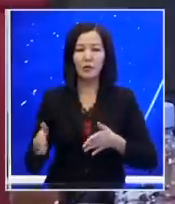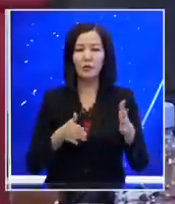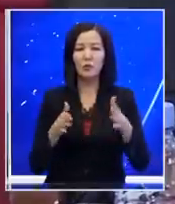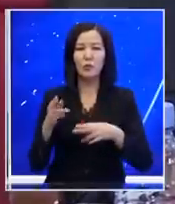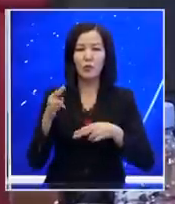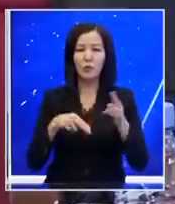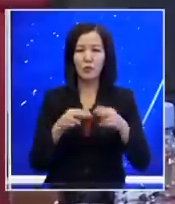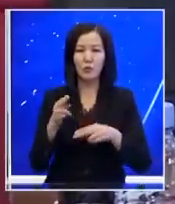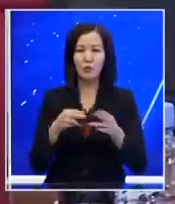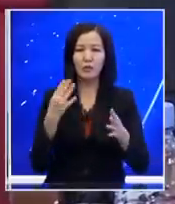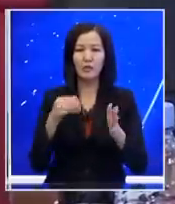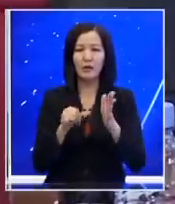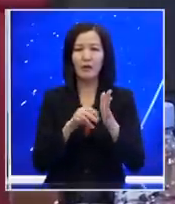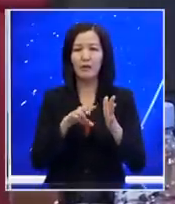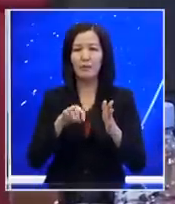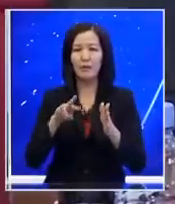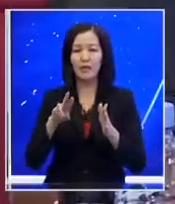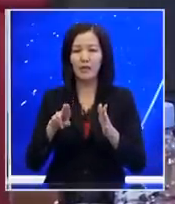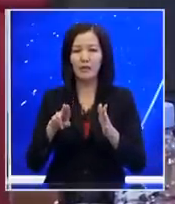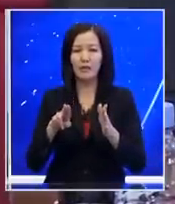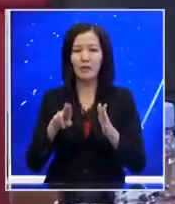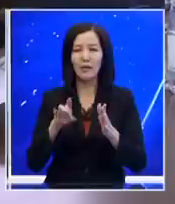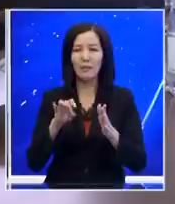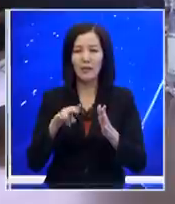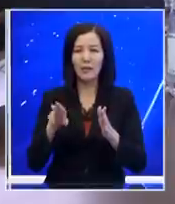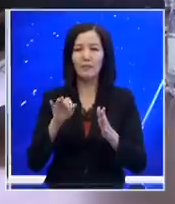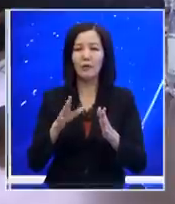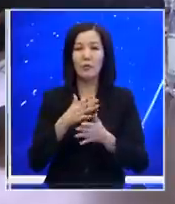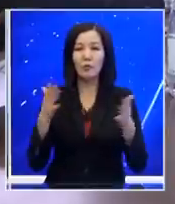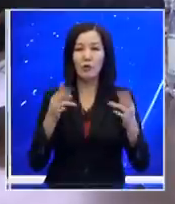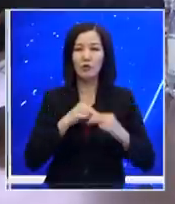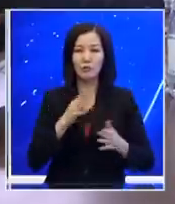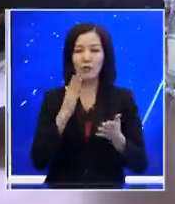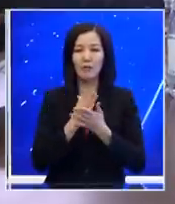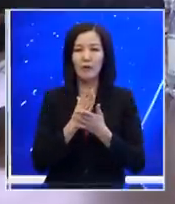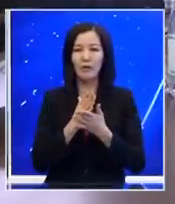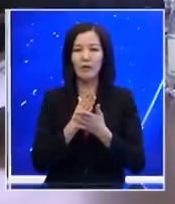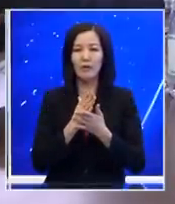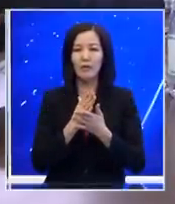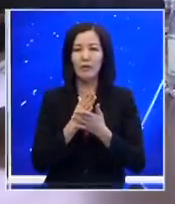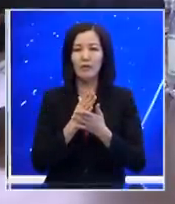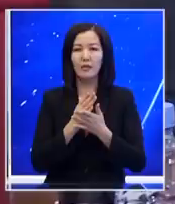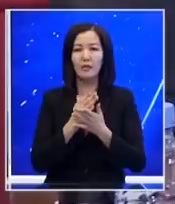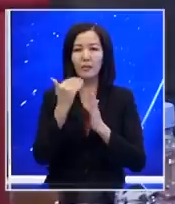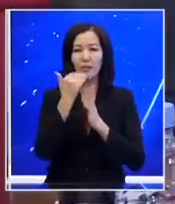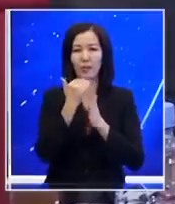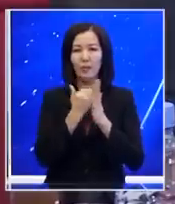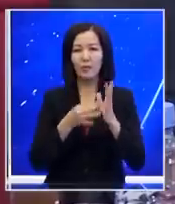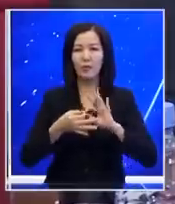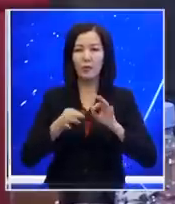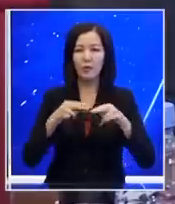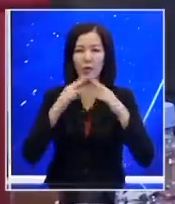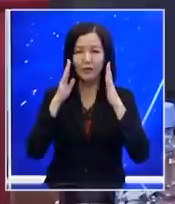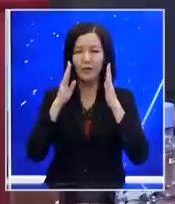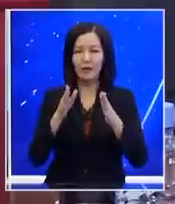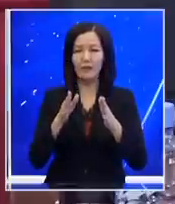дорожниктердің тағы 46 миллиарды бар. Осы үлкен жұмыстар бар. Поэтому еще раз жіберген таблицаларды мұқият